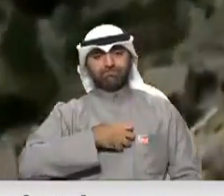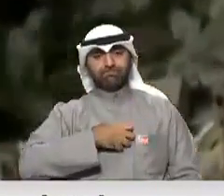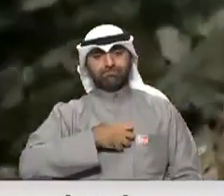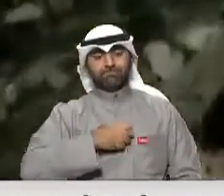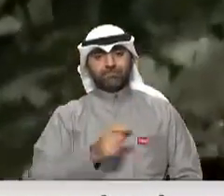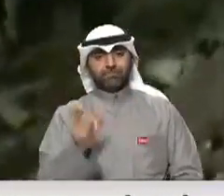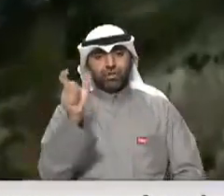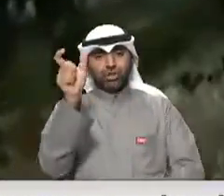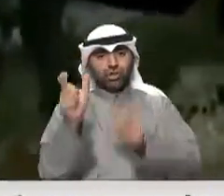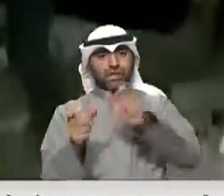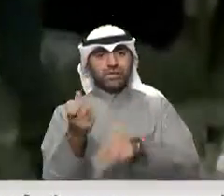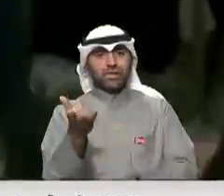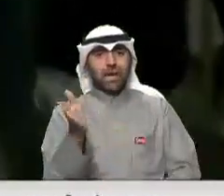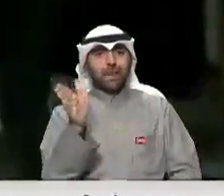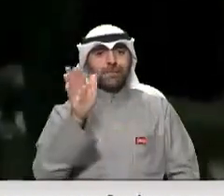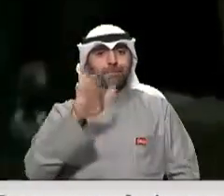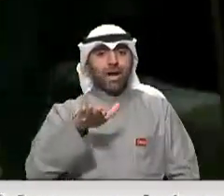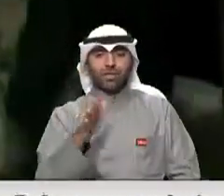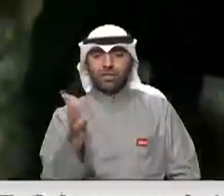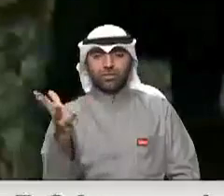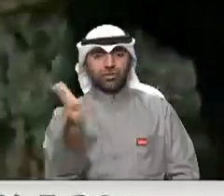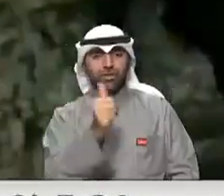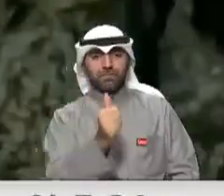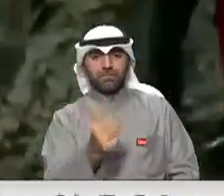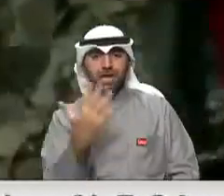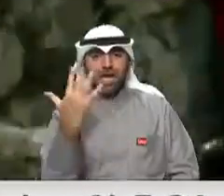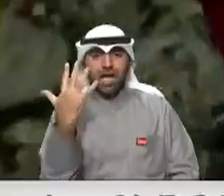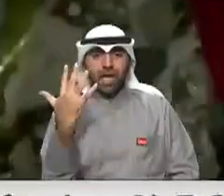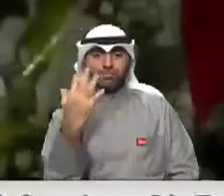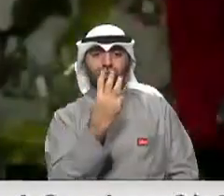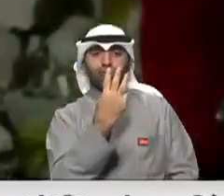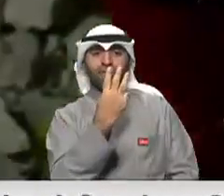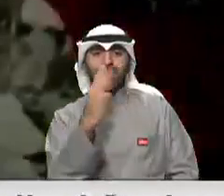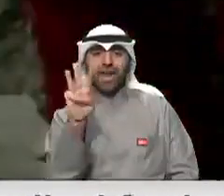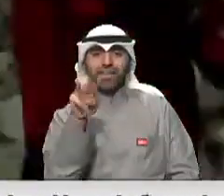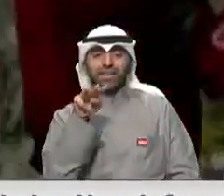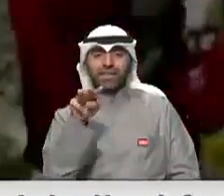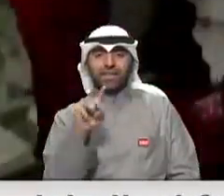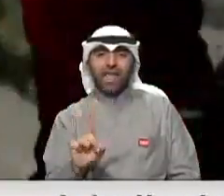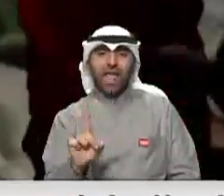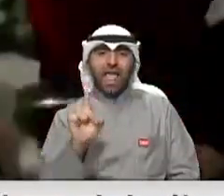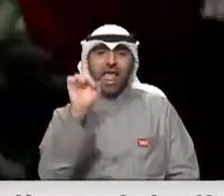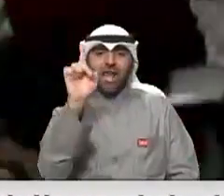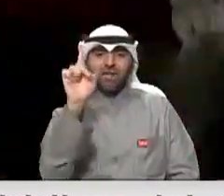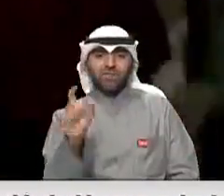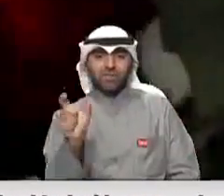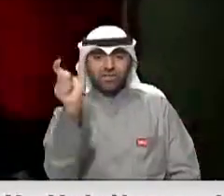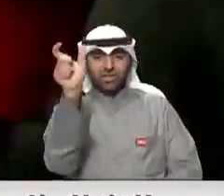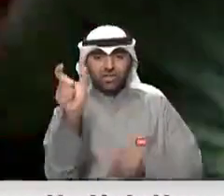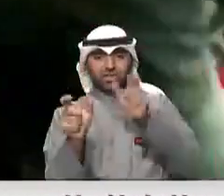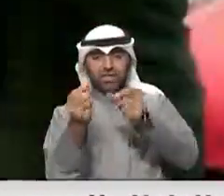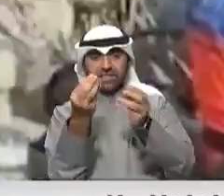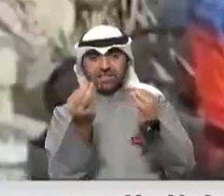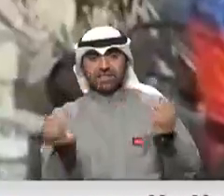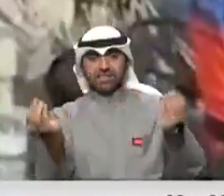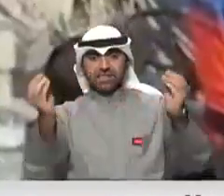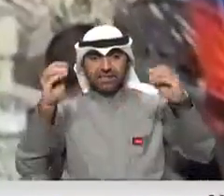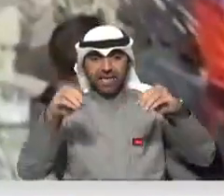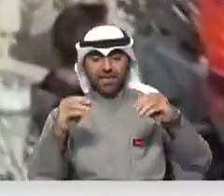تواجدنا أيضا مع أفاد التركية، هذه الإدارة، من خلال هذه الاجتماعات، لاحظنا